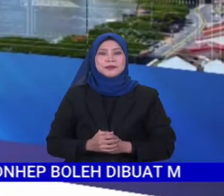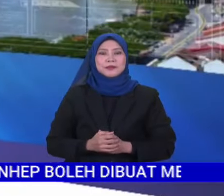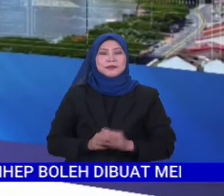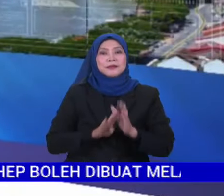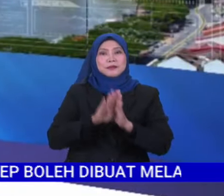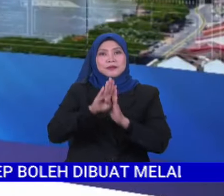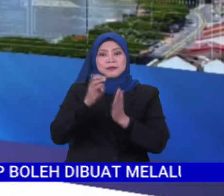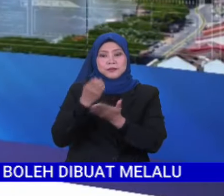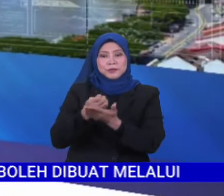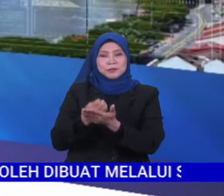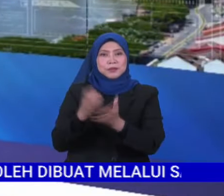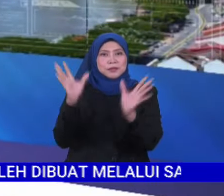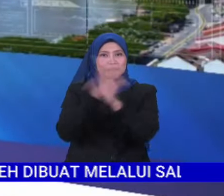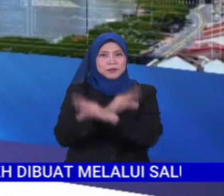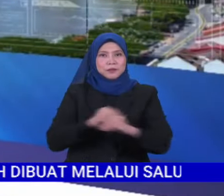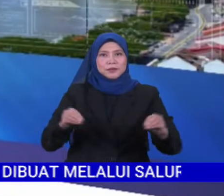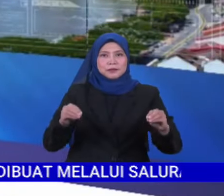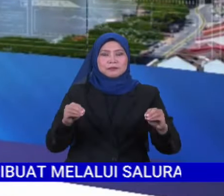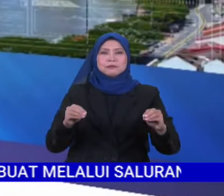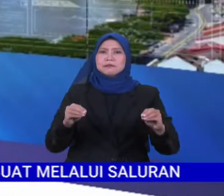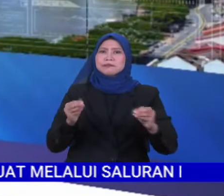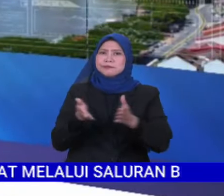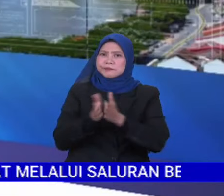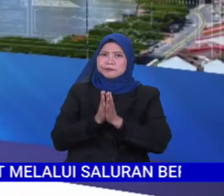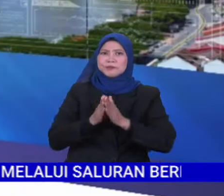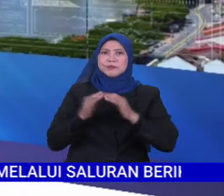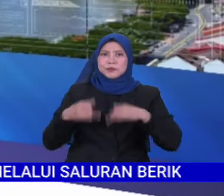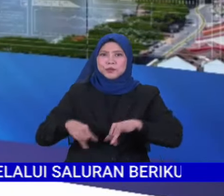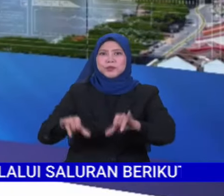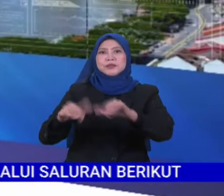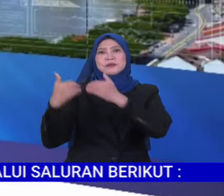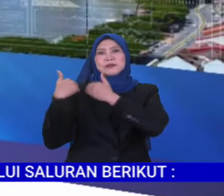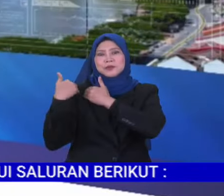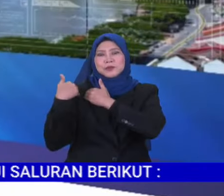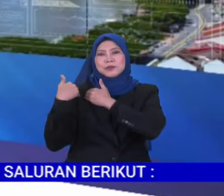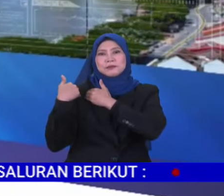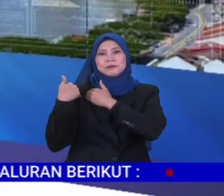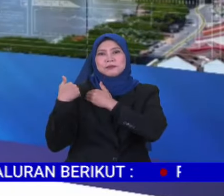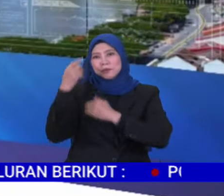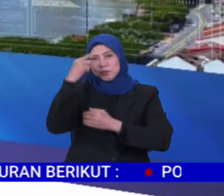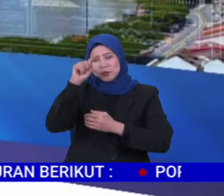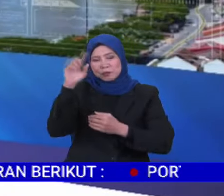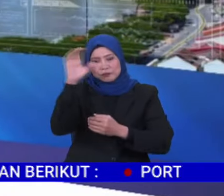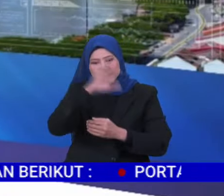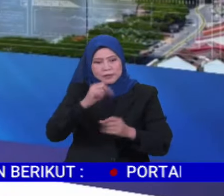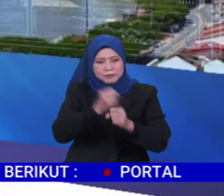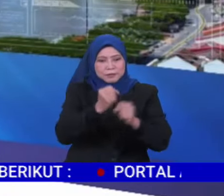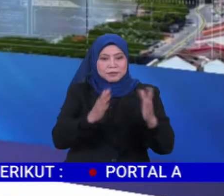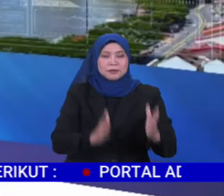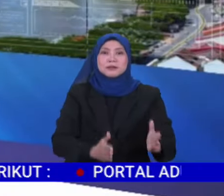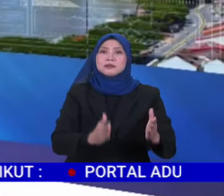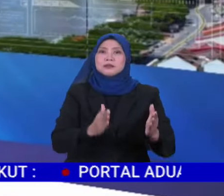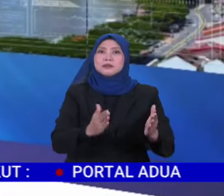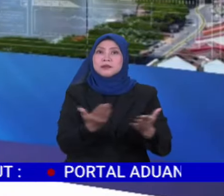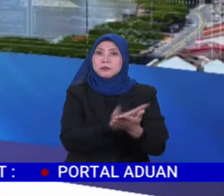pembangunan ekonomi slow ACDC diminta terus memainkan peranannya dalam menurut ke sumber tenaga yang boleh diperbaharui terutama